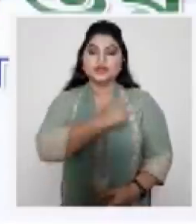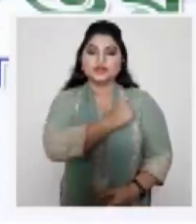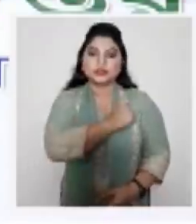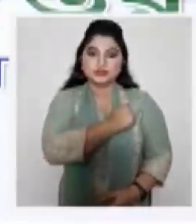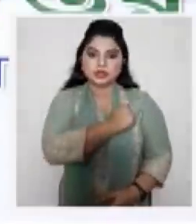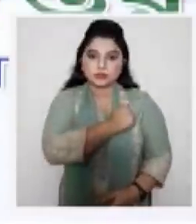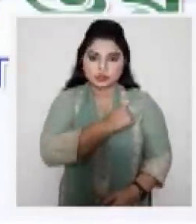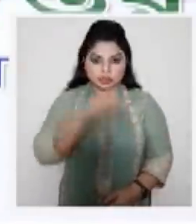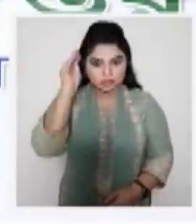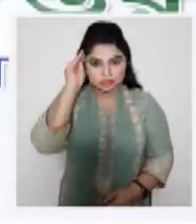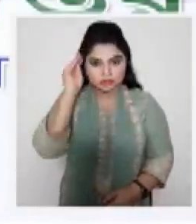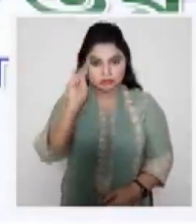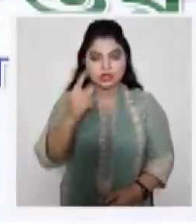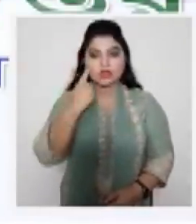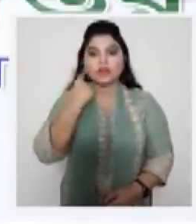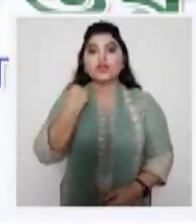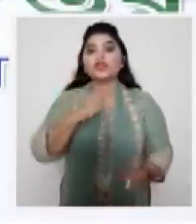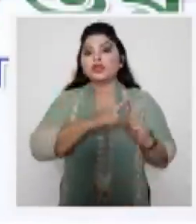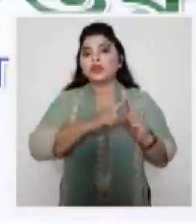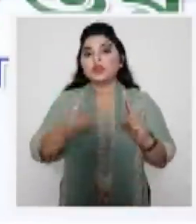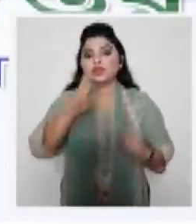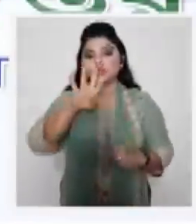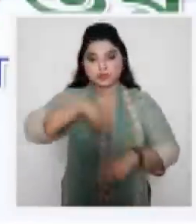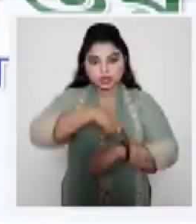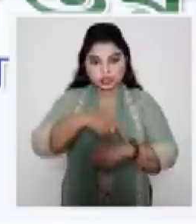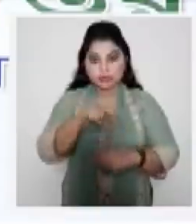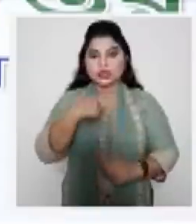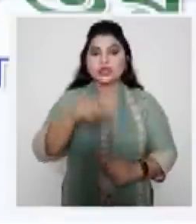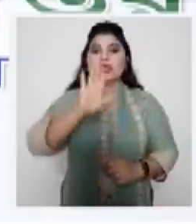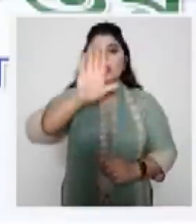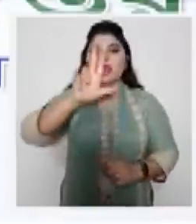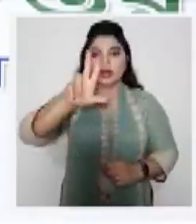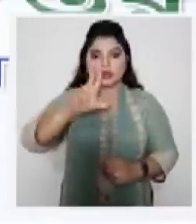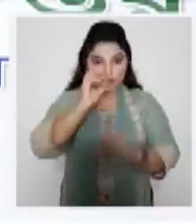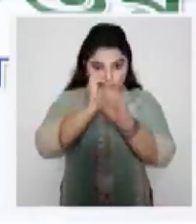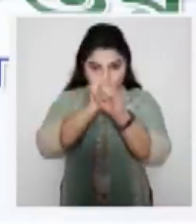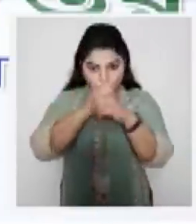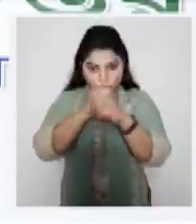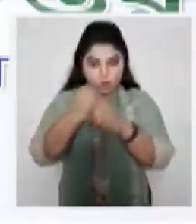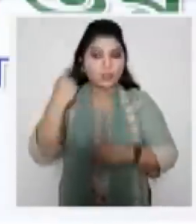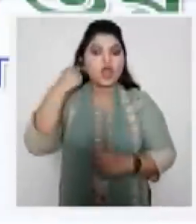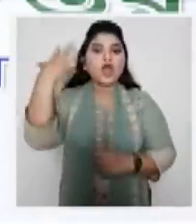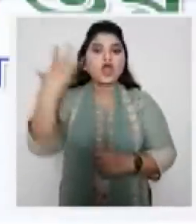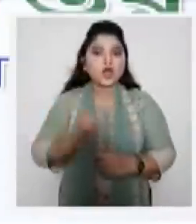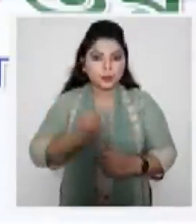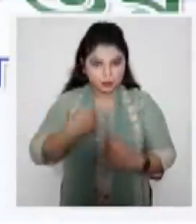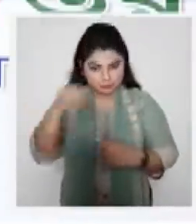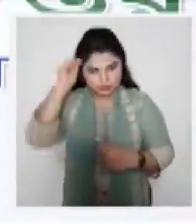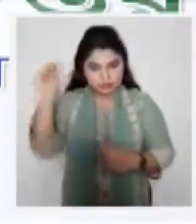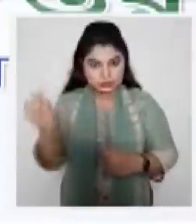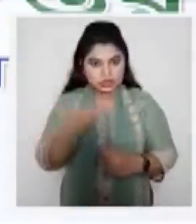আমাদের 60টি পরীক্ষাগারে নমুনা সংগ্রহ এবং পরীক্ষা হয়, তবে গত 24 ঘন্টায় 58টি পরীক্ষাগারের